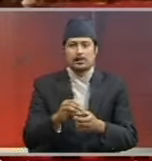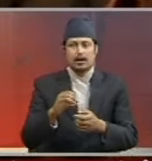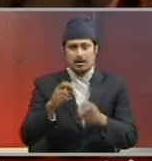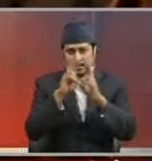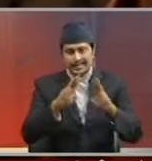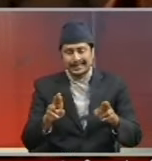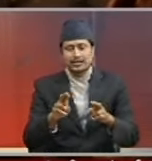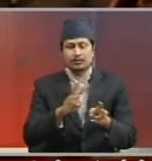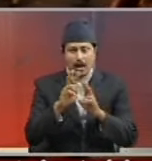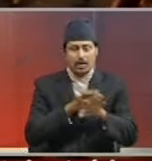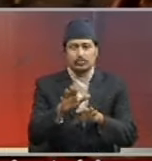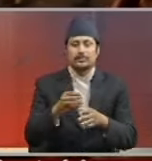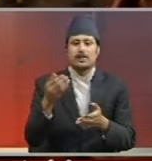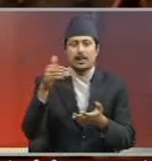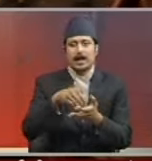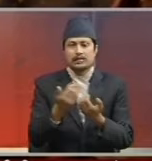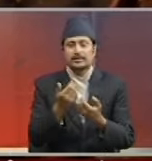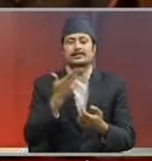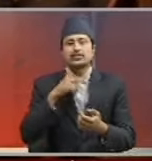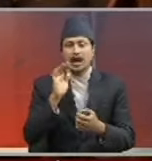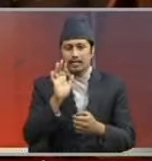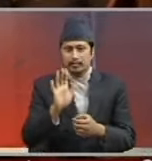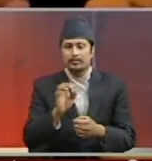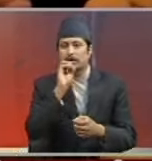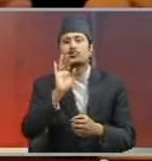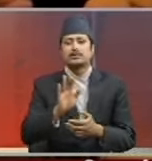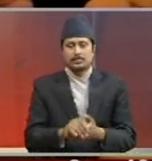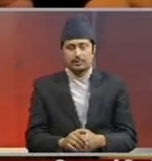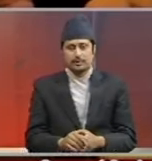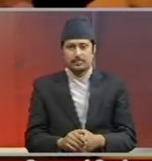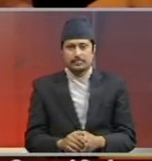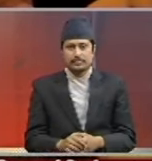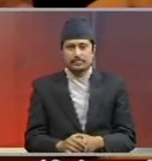ट्रेड लगायतका क्षेत्रमा लगानी गर्न इच्छुक रहेको बताएका छन्।